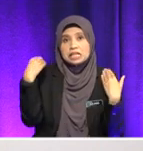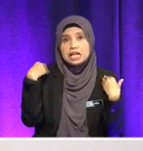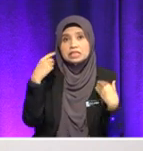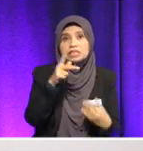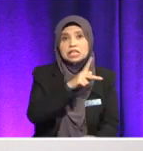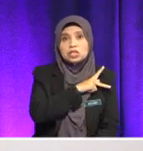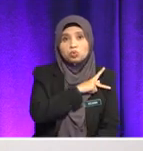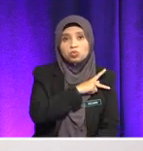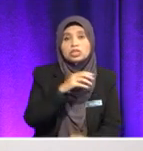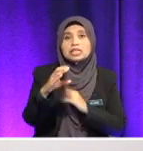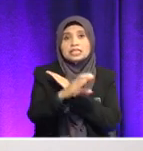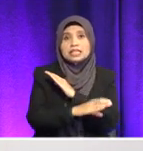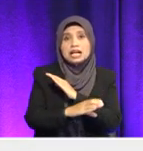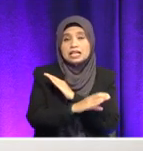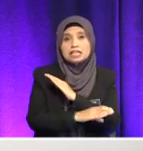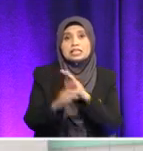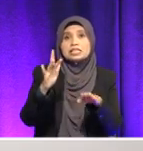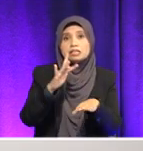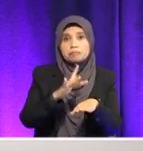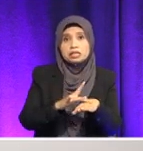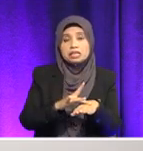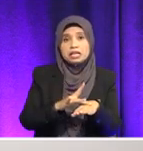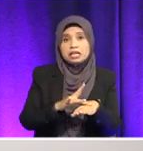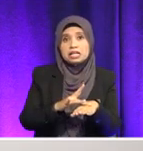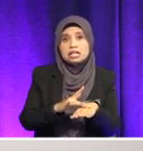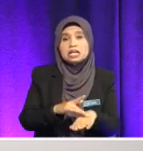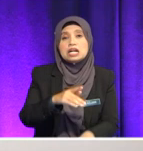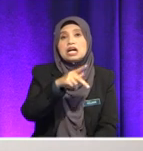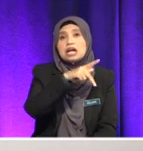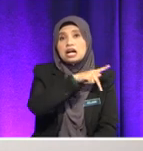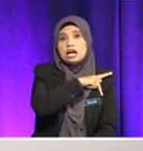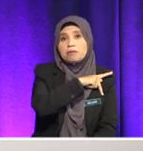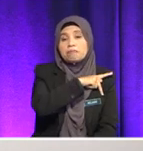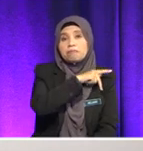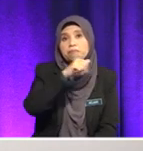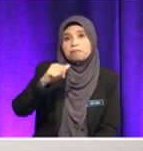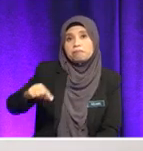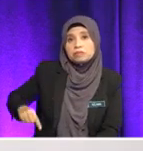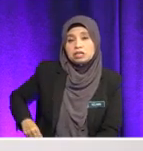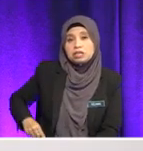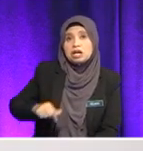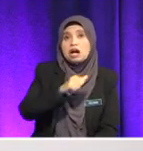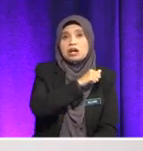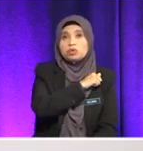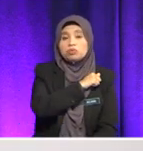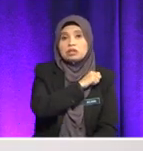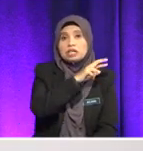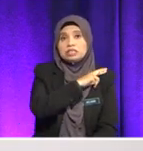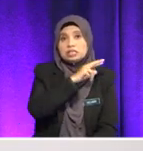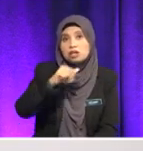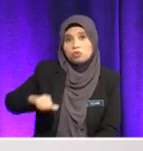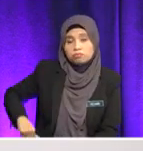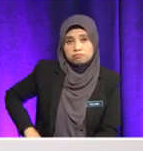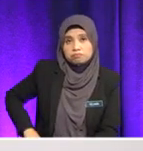dikenali sebagai yang di petua nanggung yang dipertuan agung harus dipilih oleh raja-raja Melayu berdasarkan tekanan